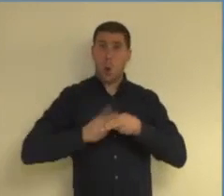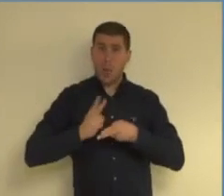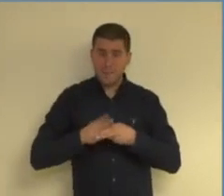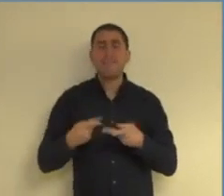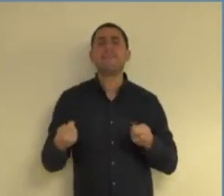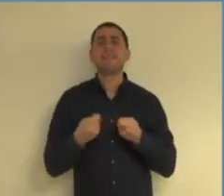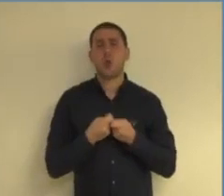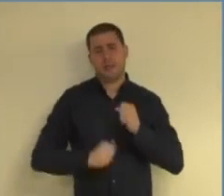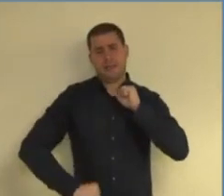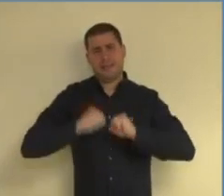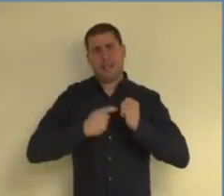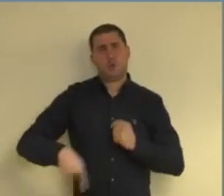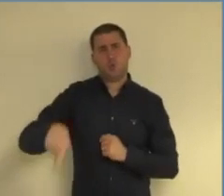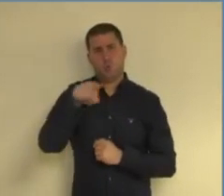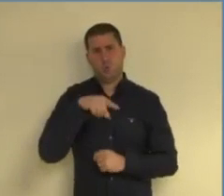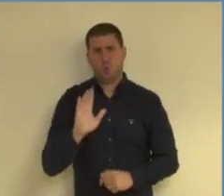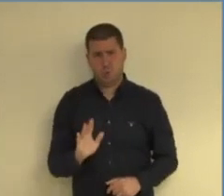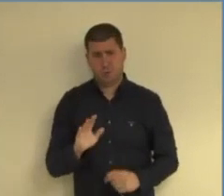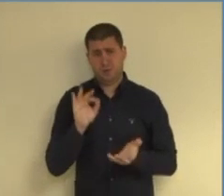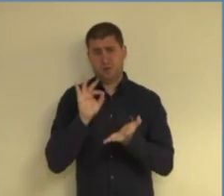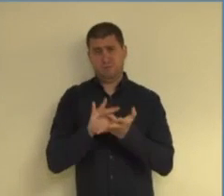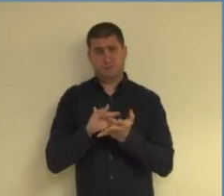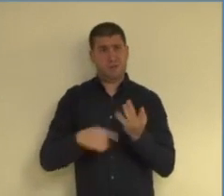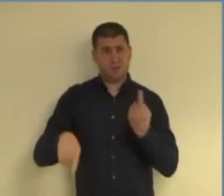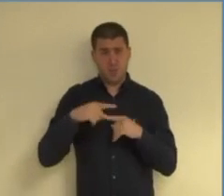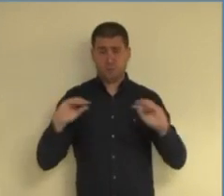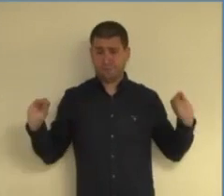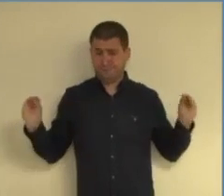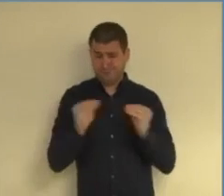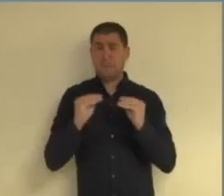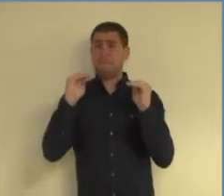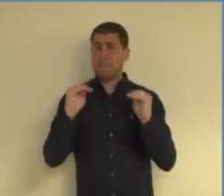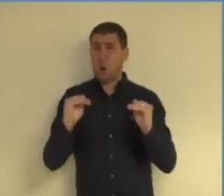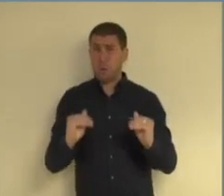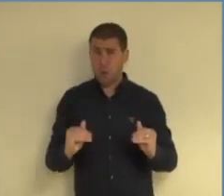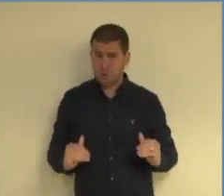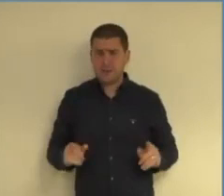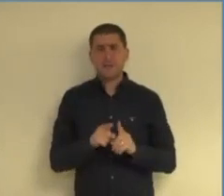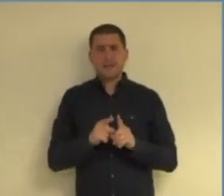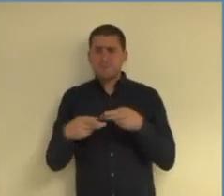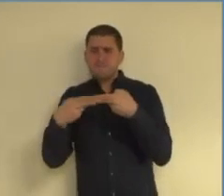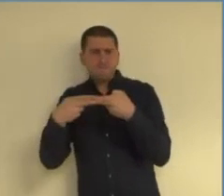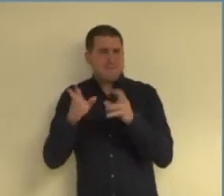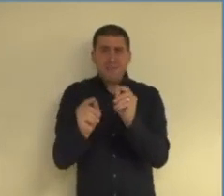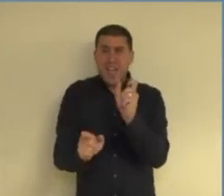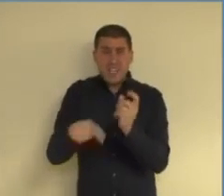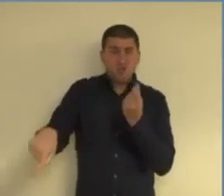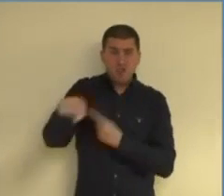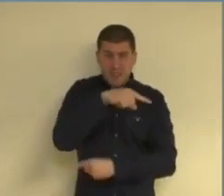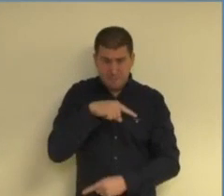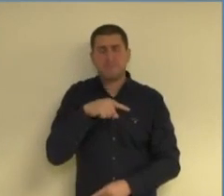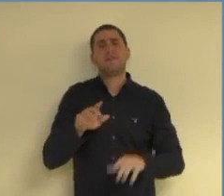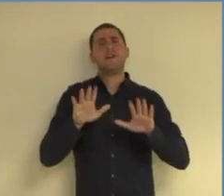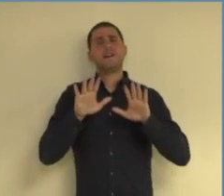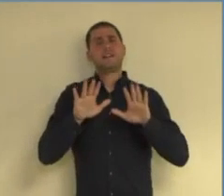תלויה בהתנהגות שלכם. ככל שאנחנו נצמצם יותר ויותר את המגע שלנו עם אנשים אחרים,